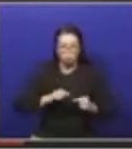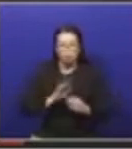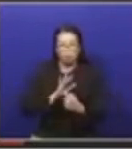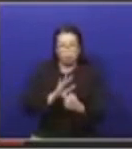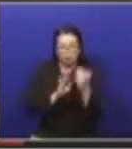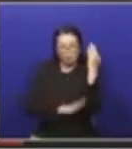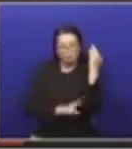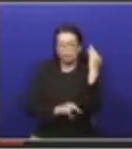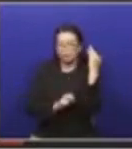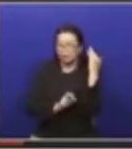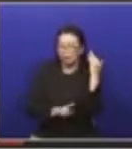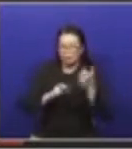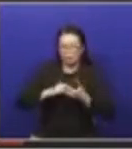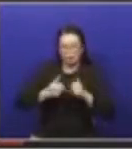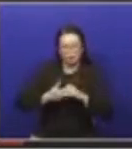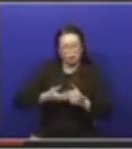มีผัวเขามีปัญหามากขนาดไหน